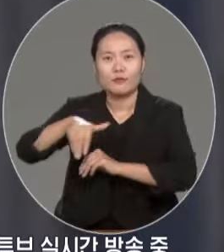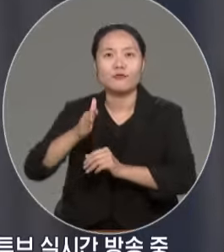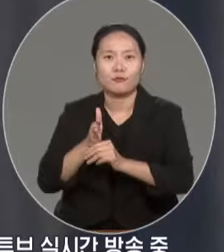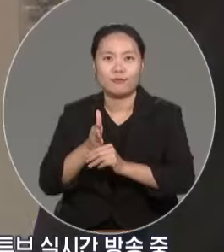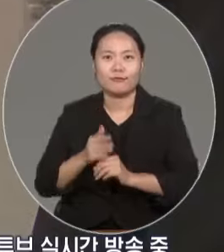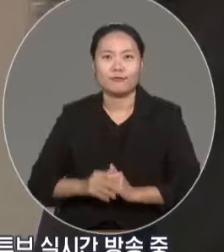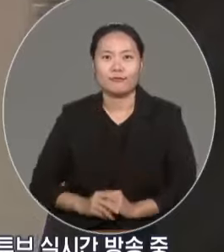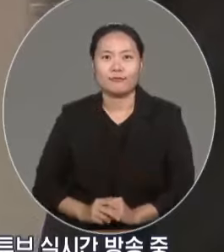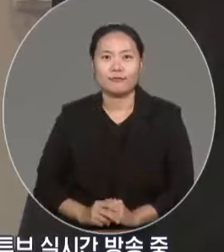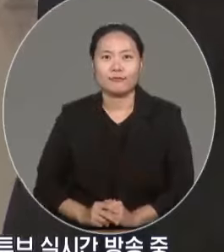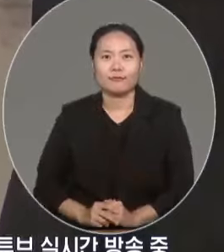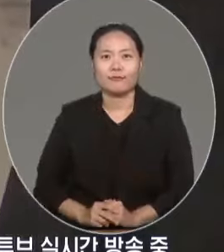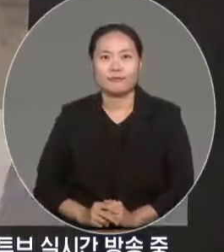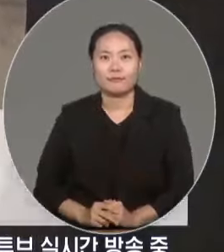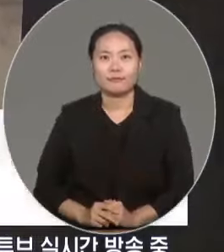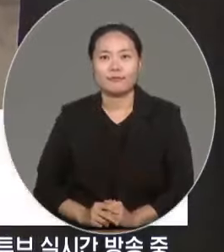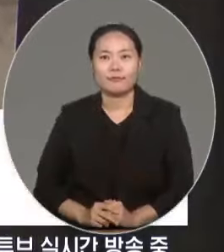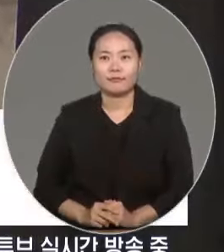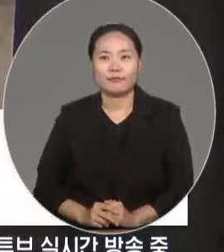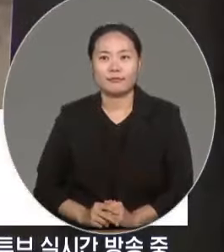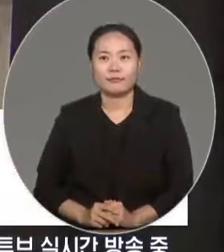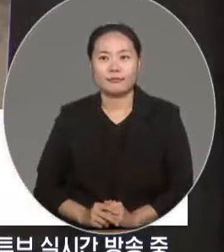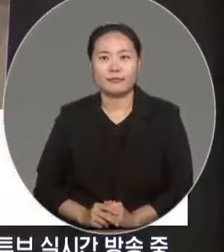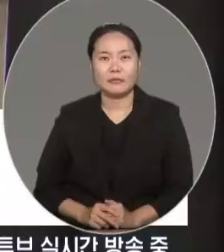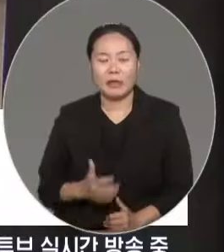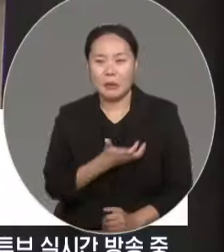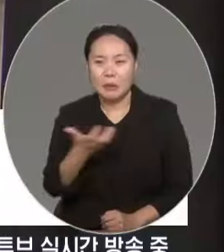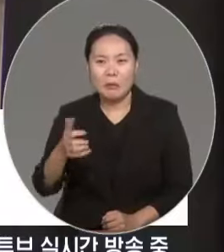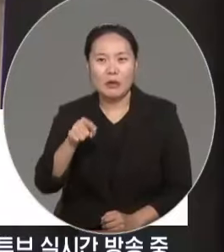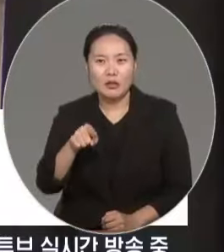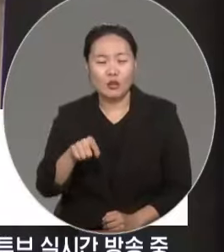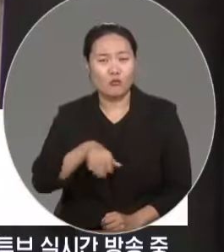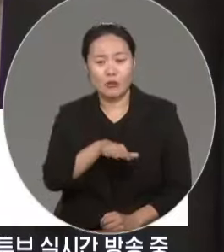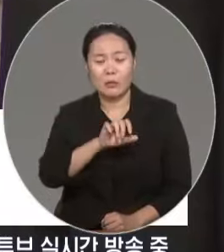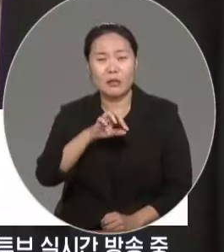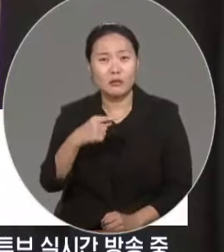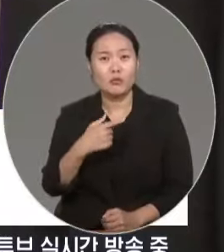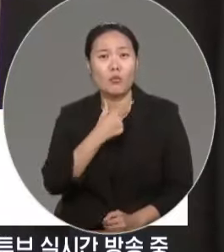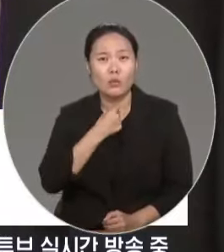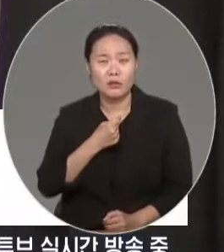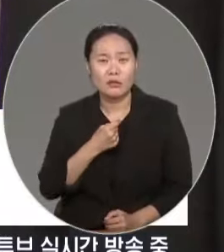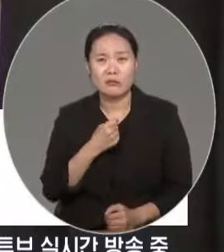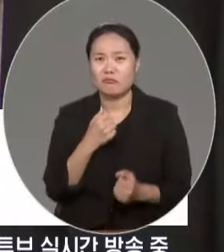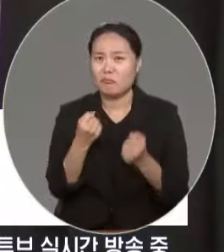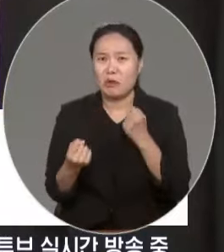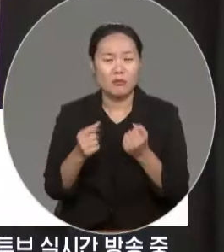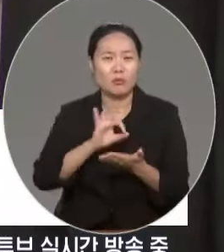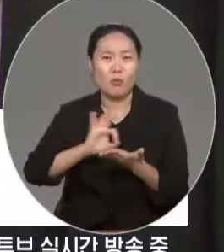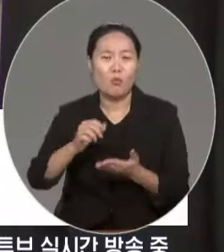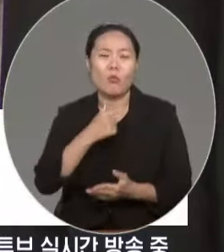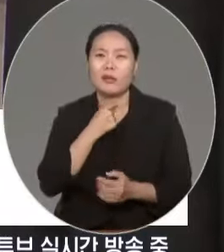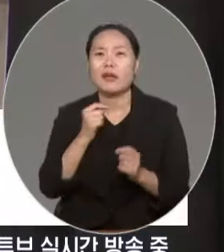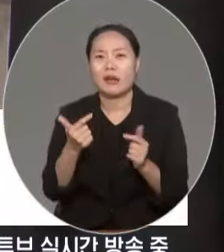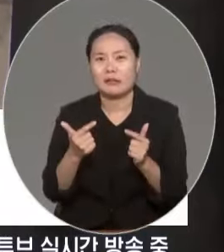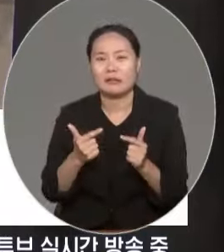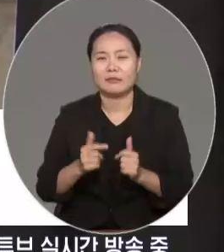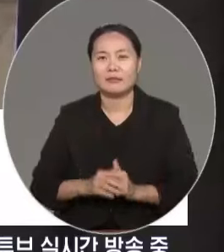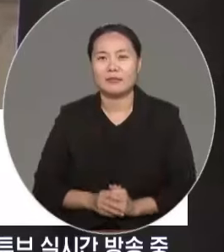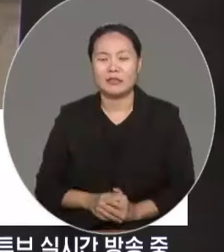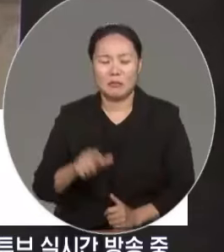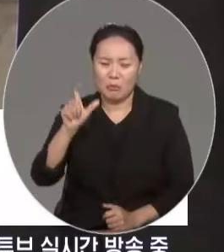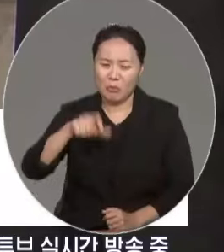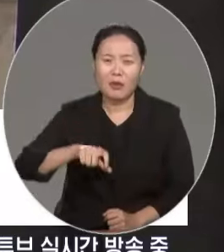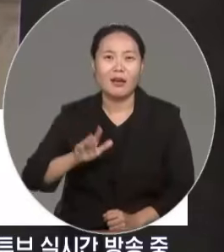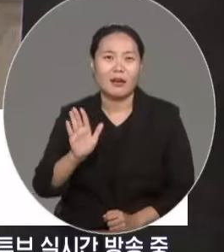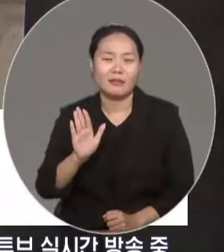있습니다. 그거를 입원을 시키는 것 자체가 저희는 필라테스를 하려고 등록을 한 거지 헬스장 등록하려고 그 큰 돈을